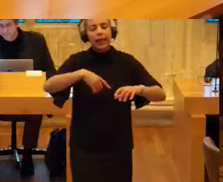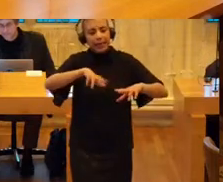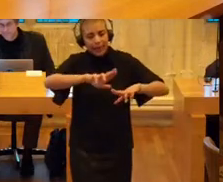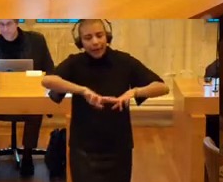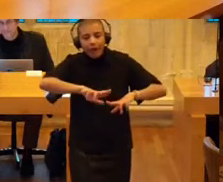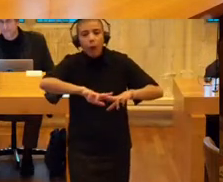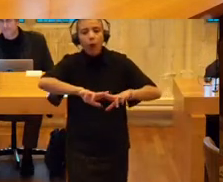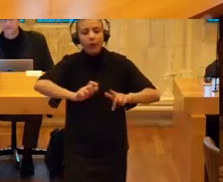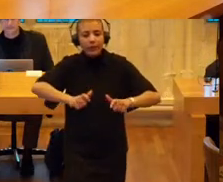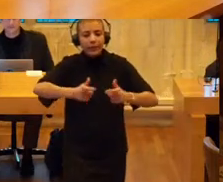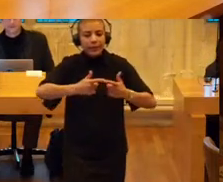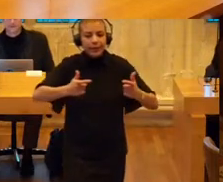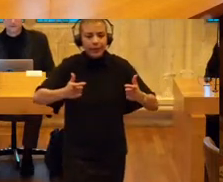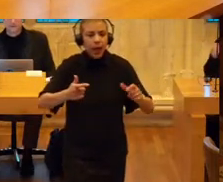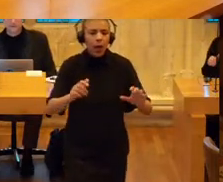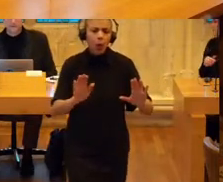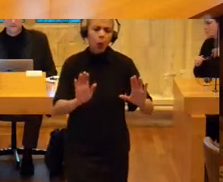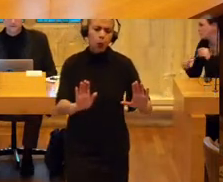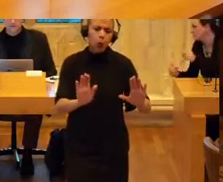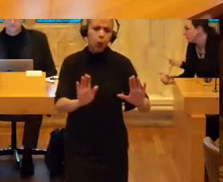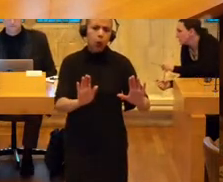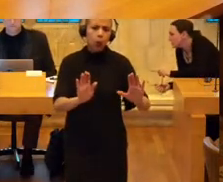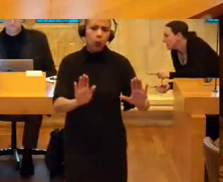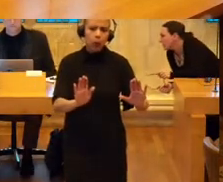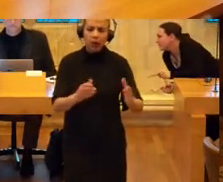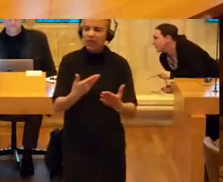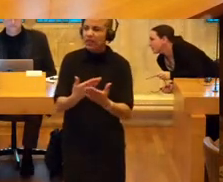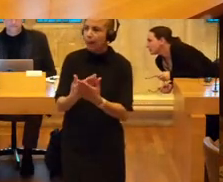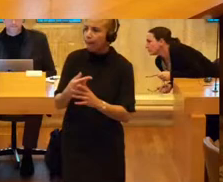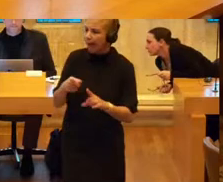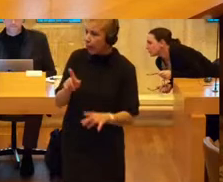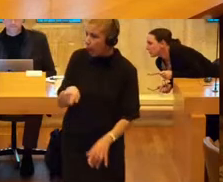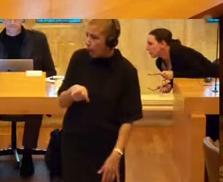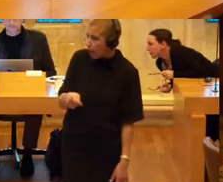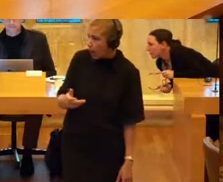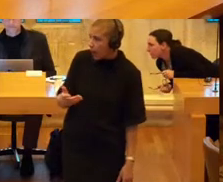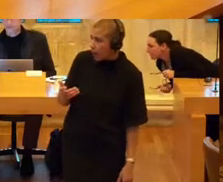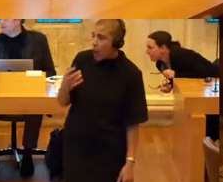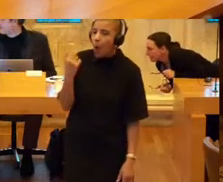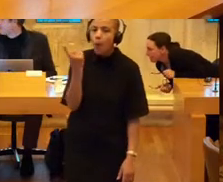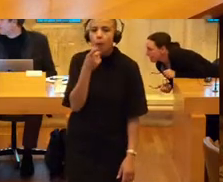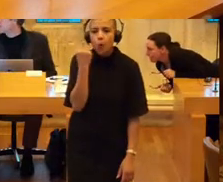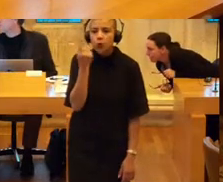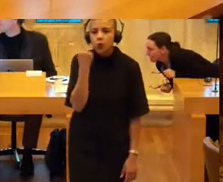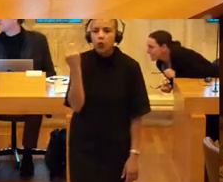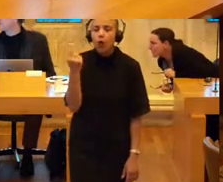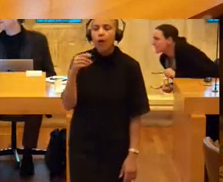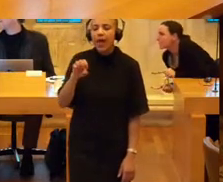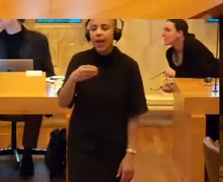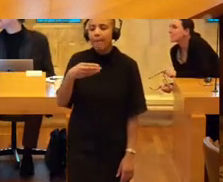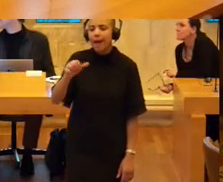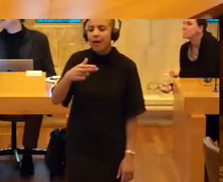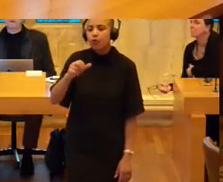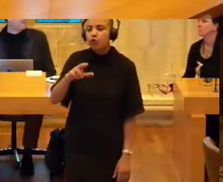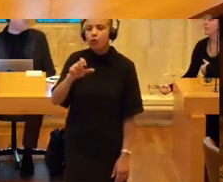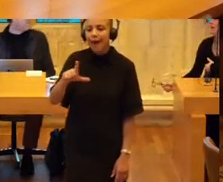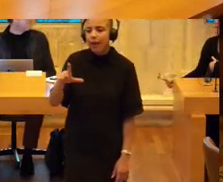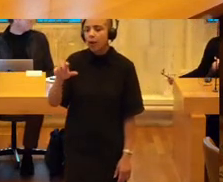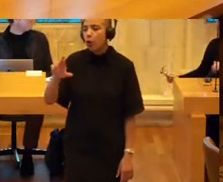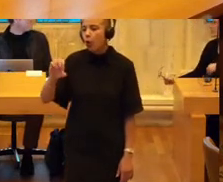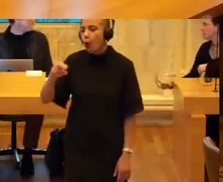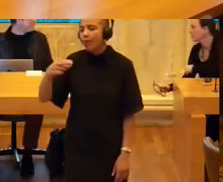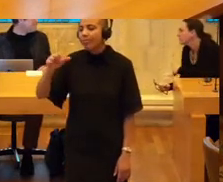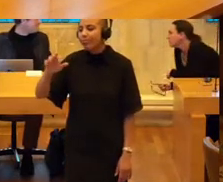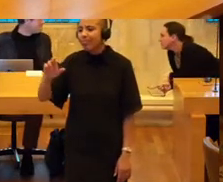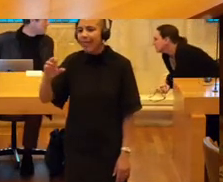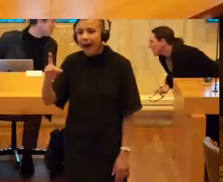avions, Monsieur Emmanuel Renard l'a dit mieux que moi il y a quelques semaines, nous